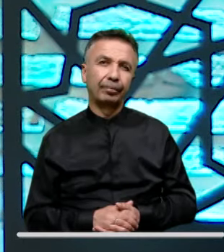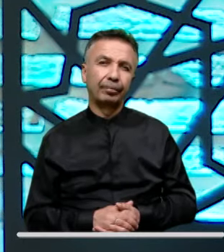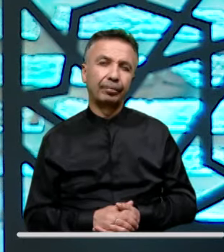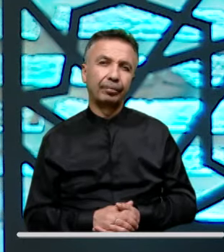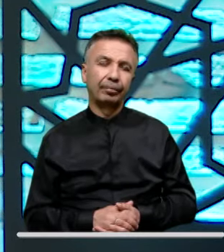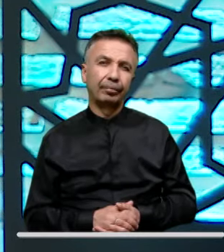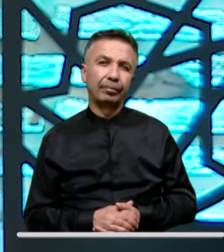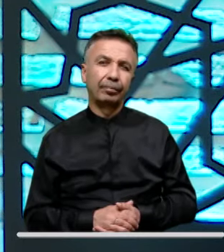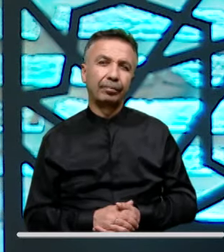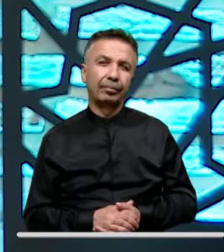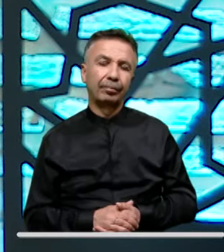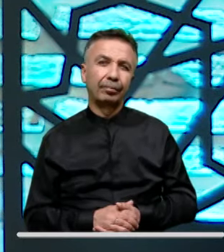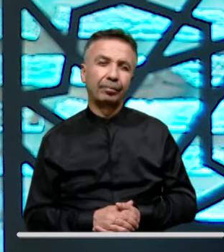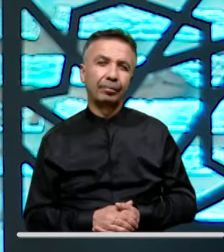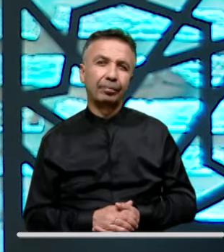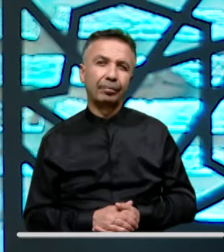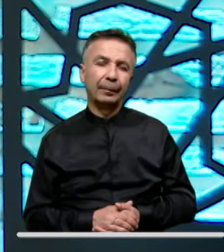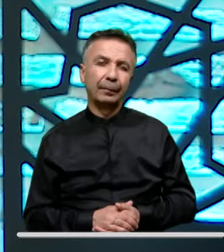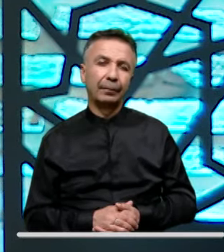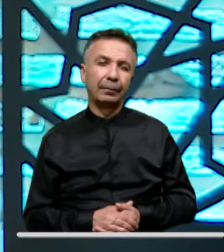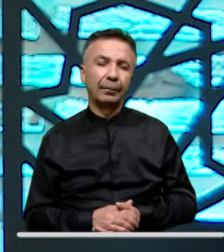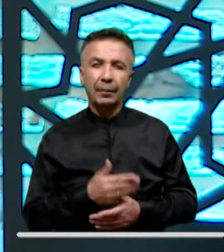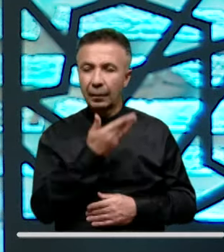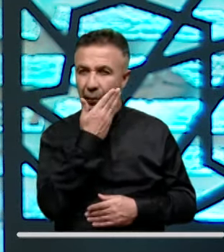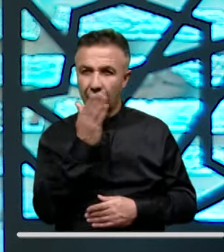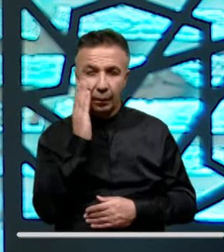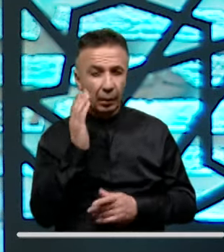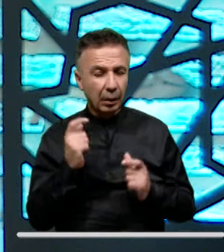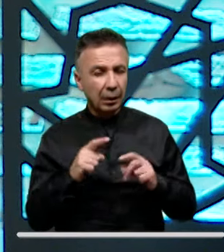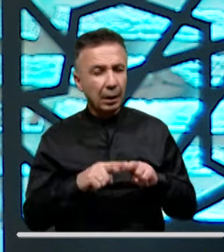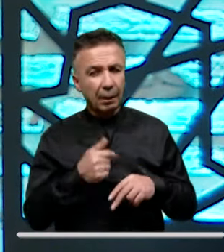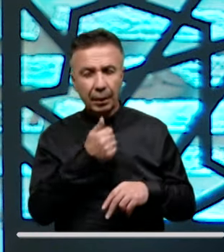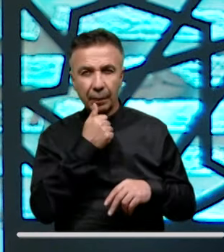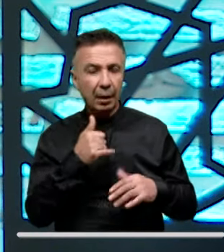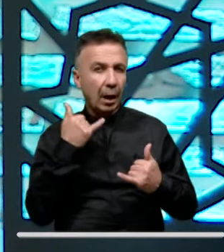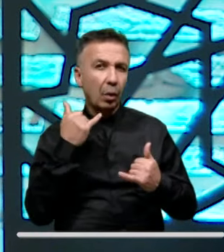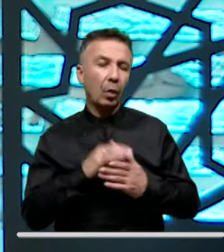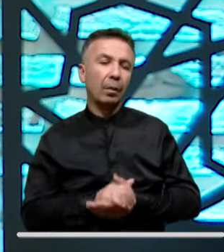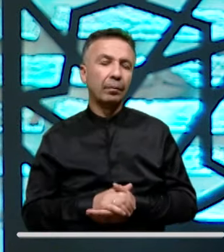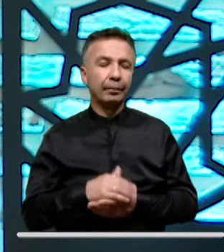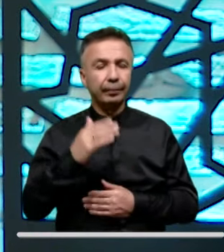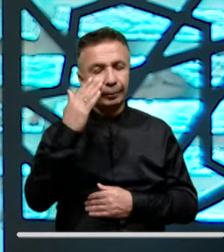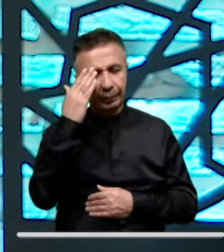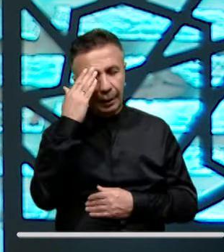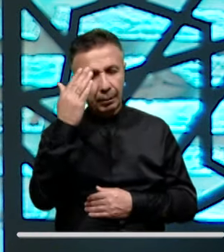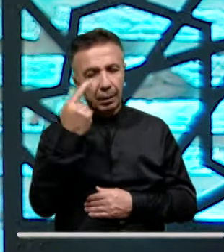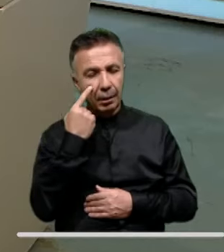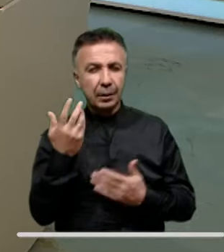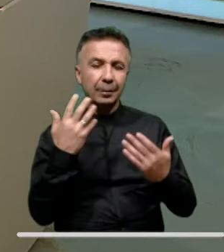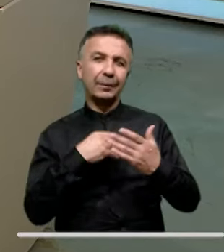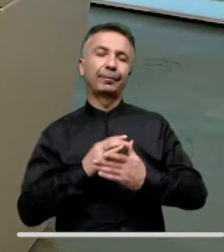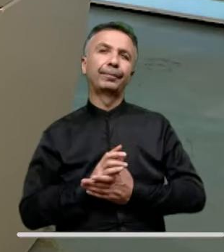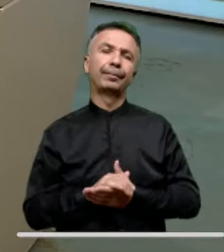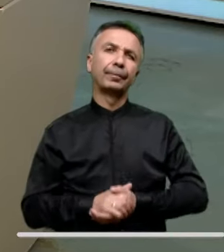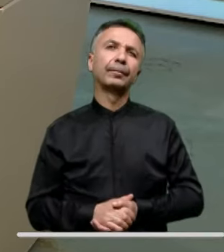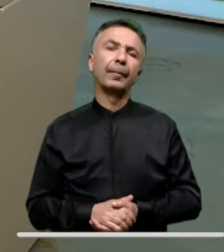ben yani kendi amcam olsa verirdim. Tokat'tan Ahmet Bey hattımızda. Alo. Selamünaleyküm, hayırlı akşamlar. Ve